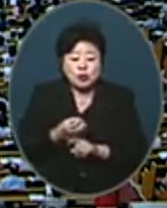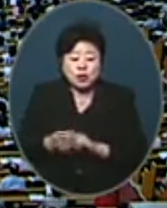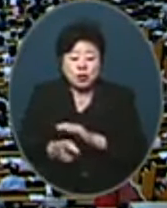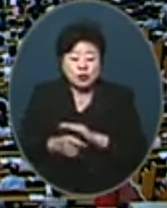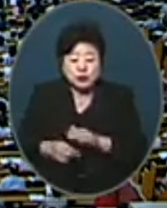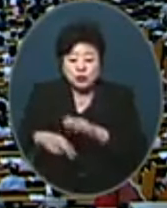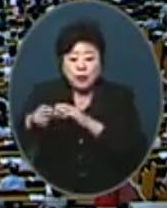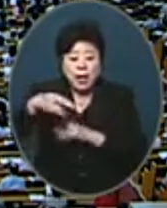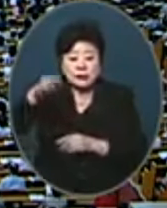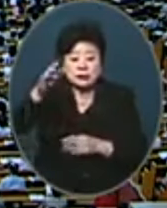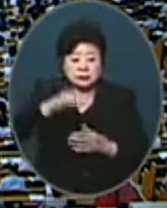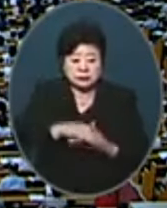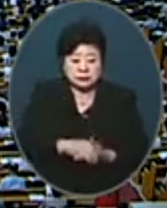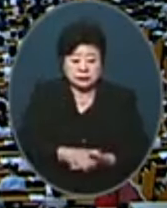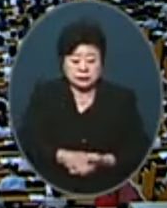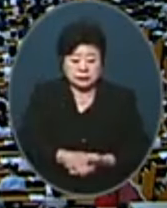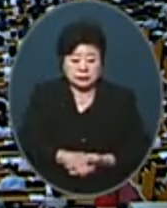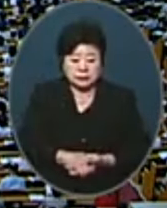도망을 쳤습니다.